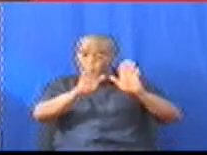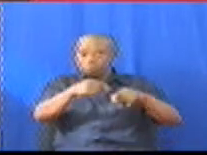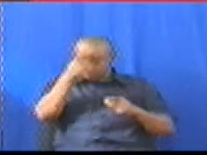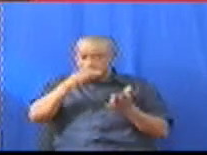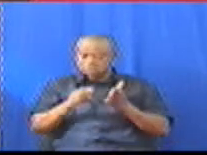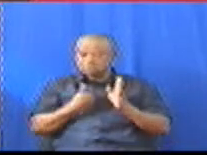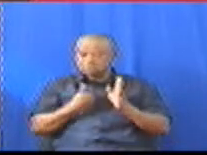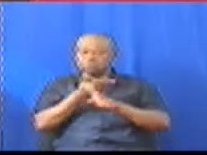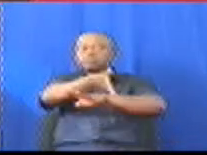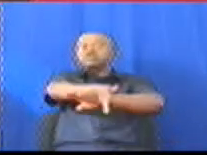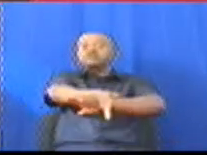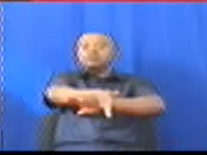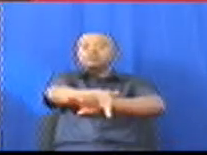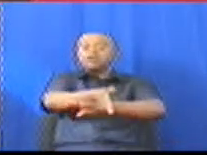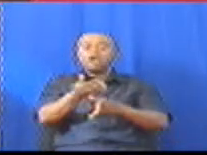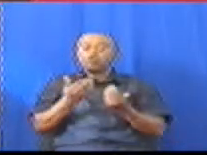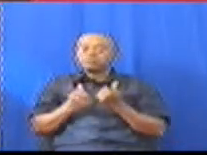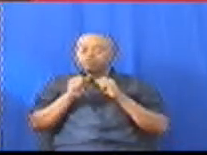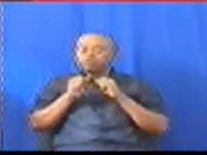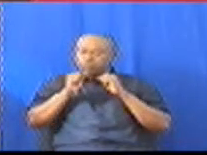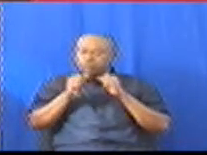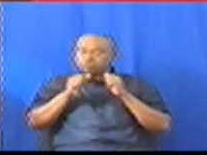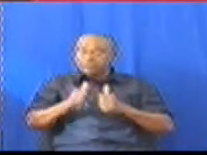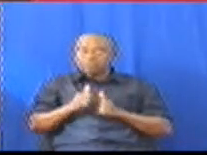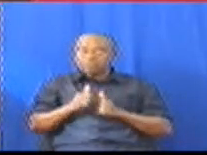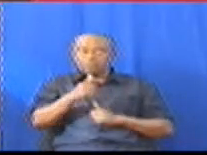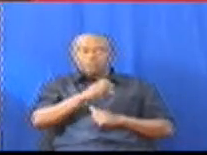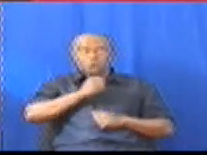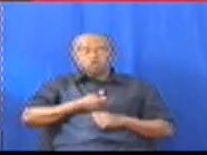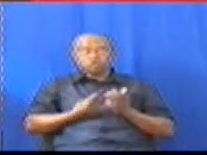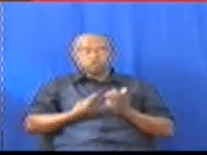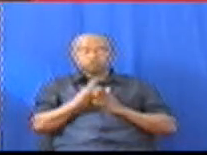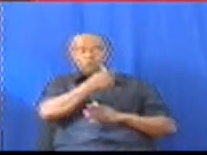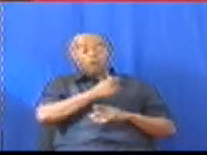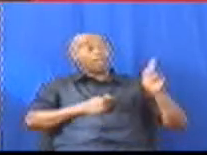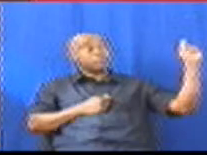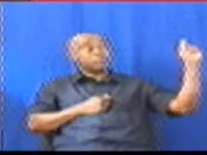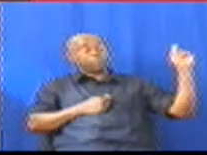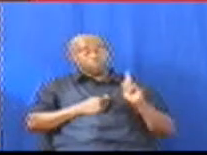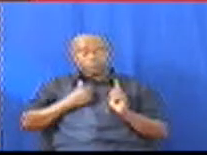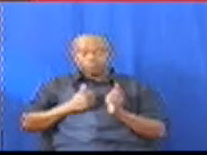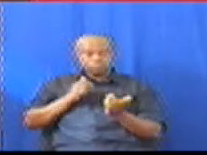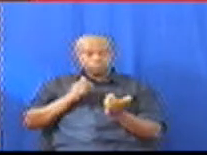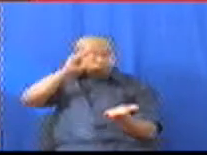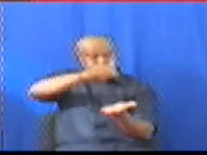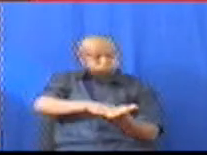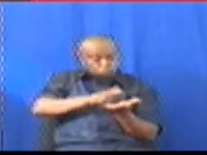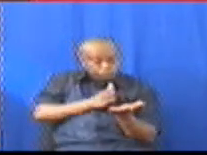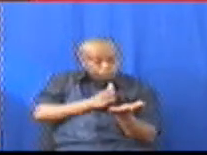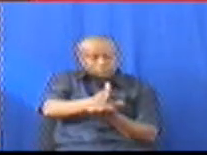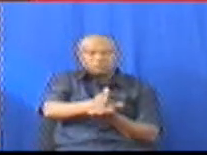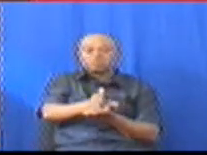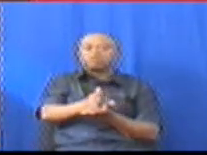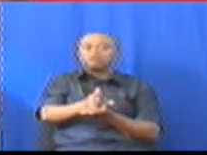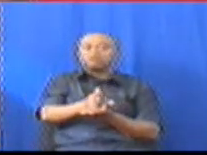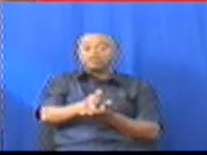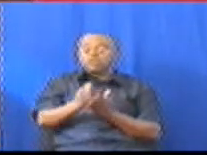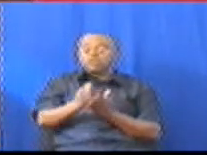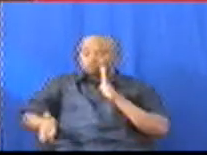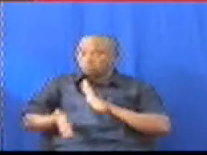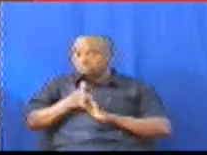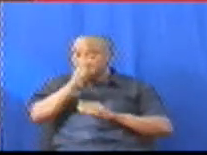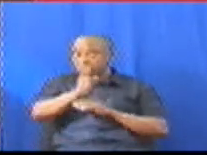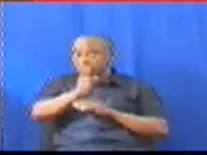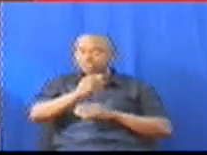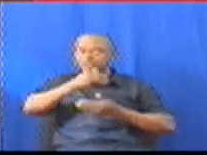kwa kutegemea ruhusa kutoka kwa rais ili kuweza kufanya muundo na kufanya establishment ya